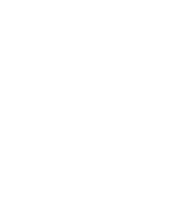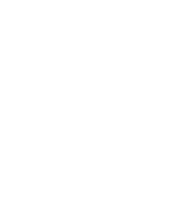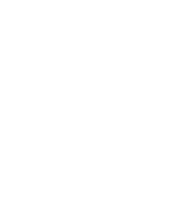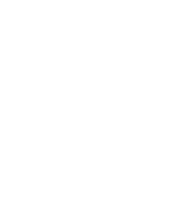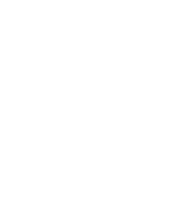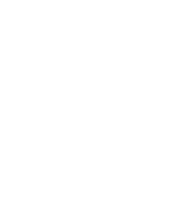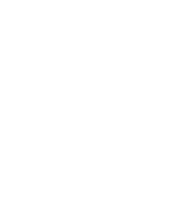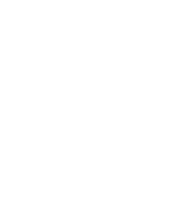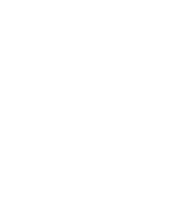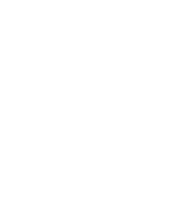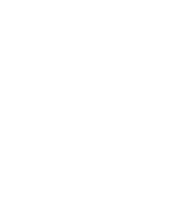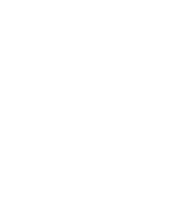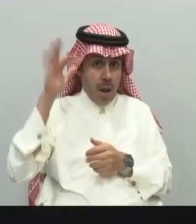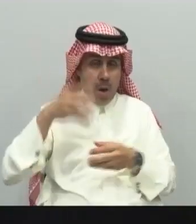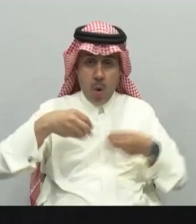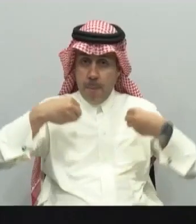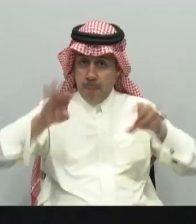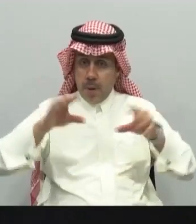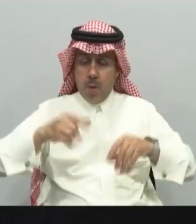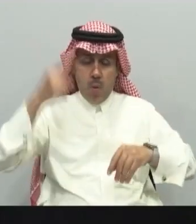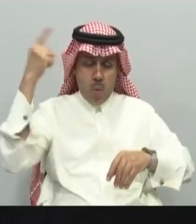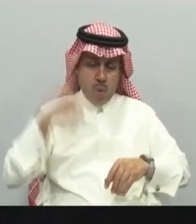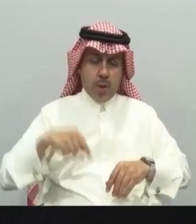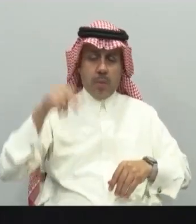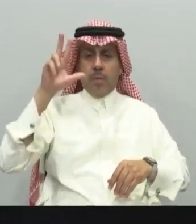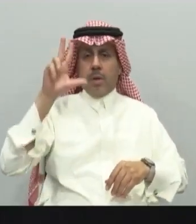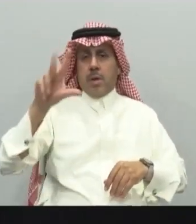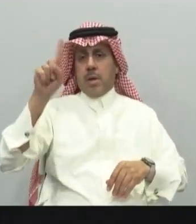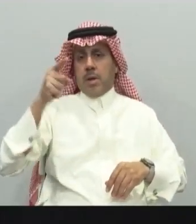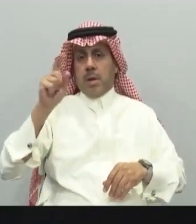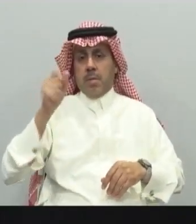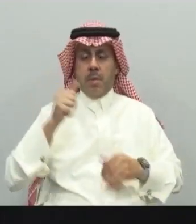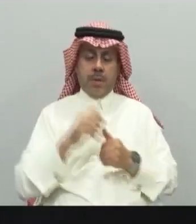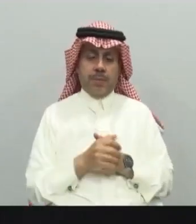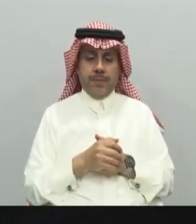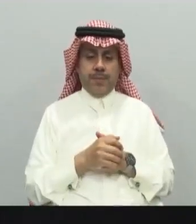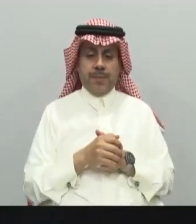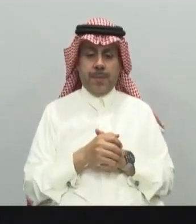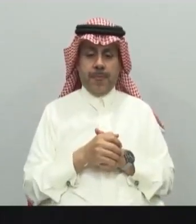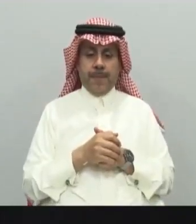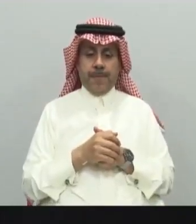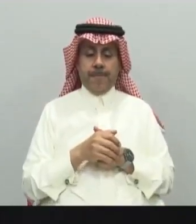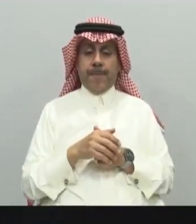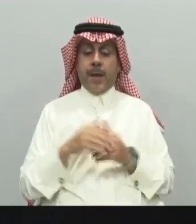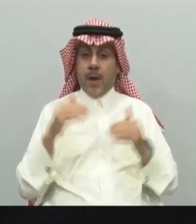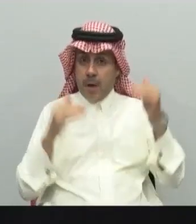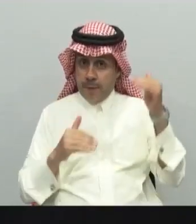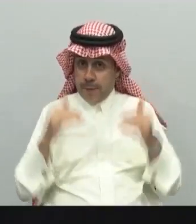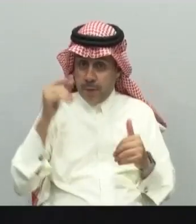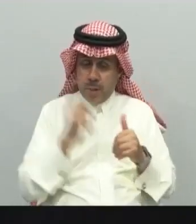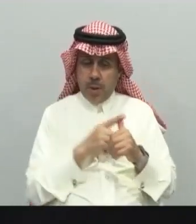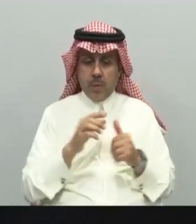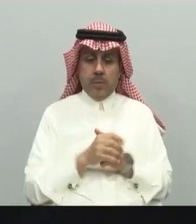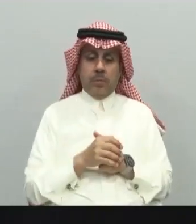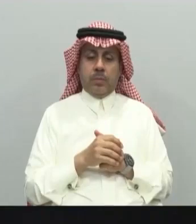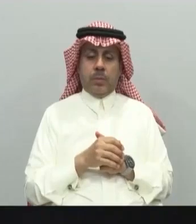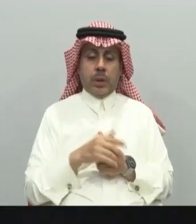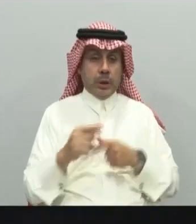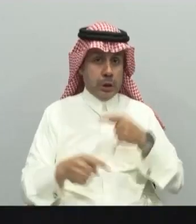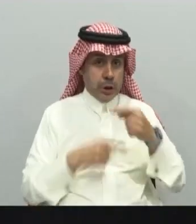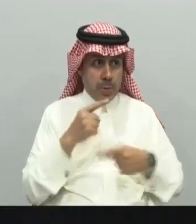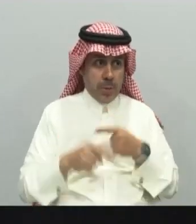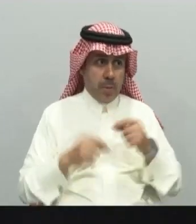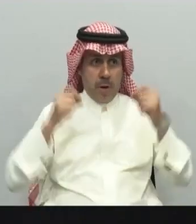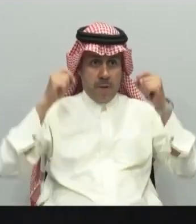الربا مغايرا للبيع فهذا حلال وهذا حرام اذا هذا هو الفرق الاول ودائما فهمك